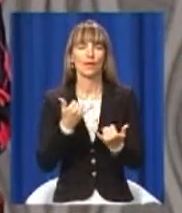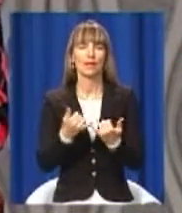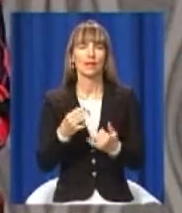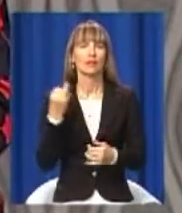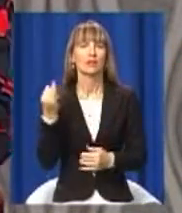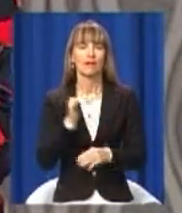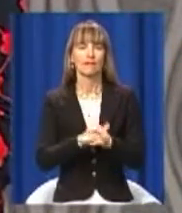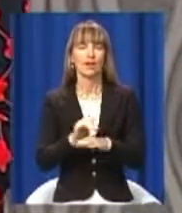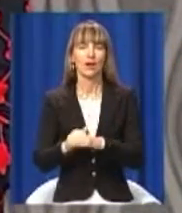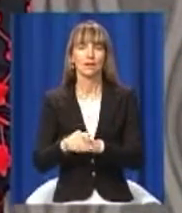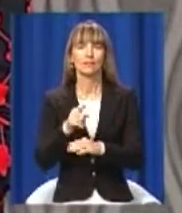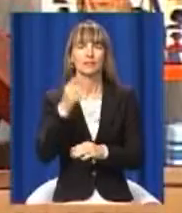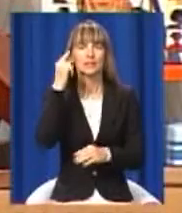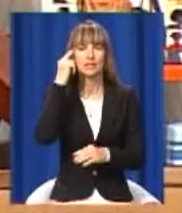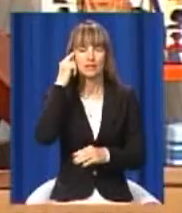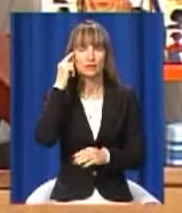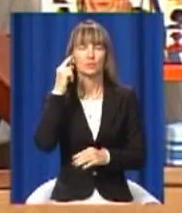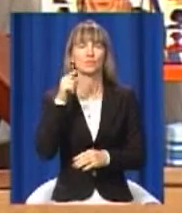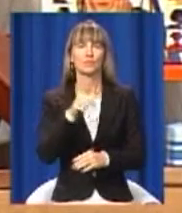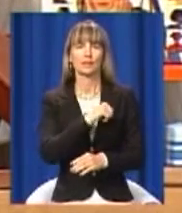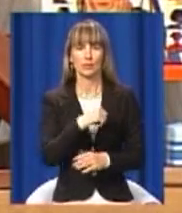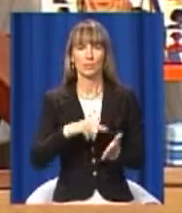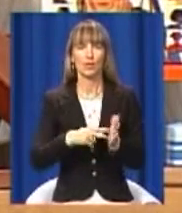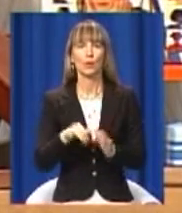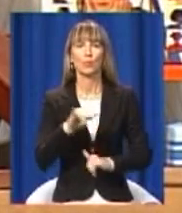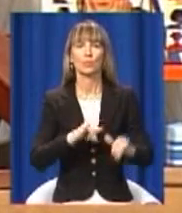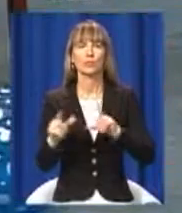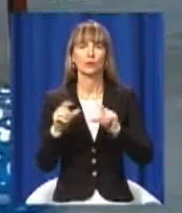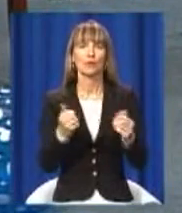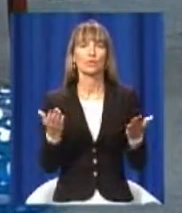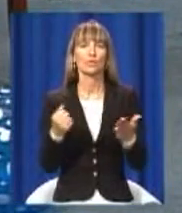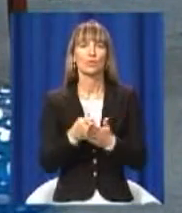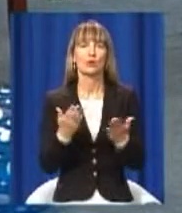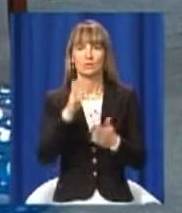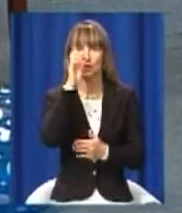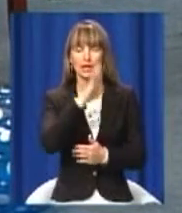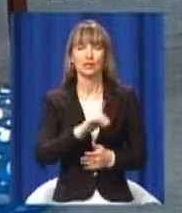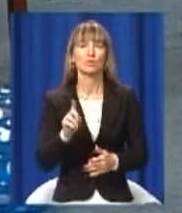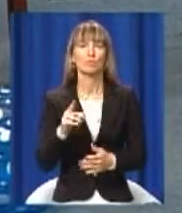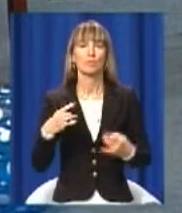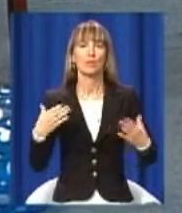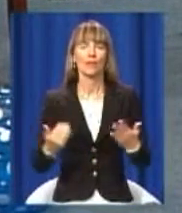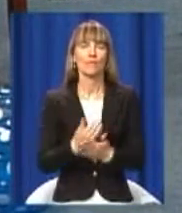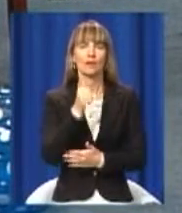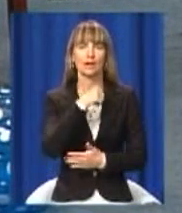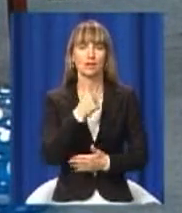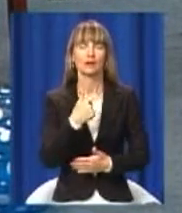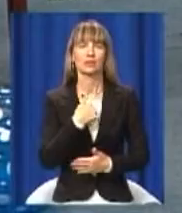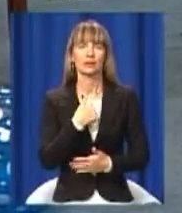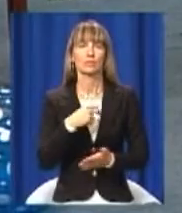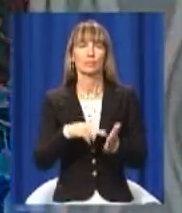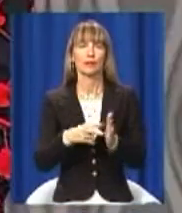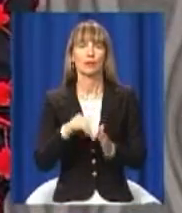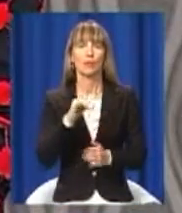таких цікавих фактів ти знаєш. Чи сама не планувала кудись поїхати до якоїсь країни певної, святкувати Новий рік? Планувала у